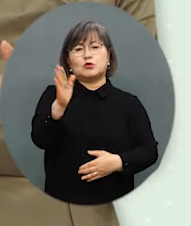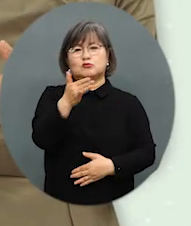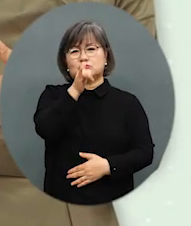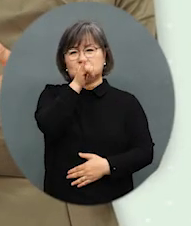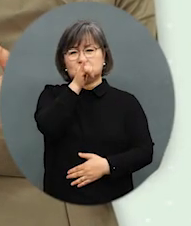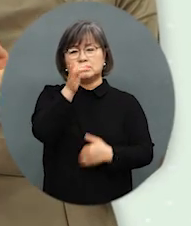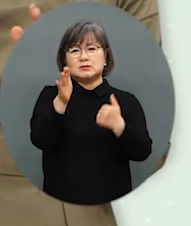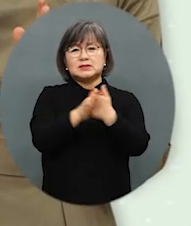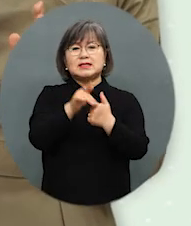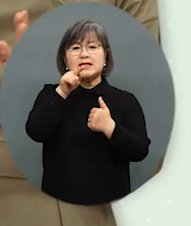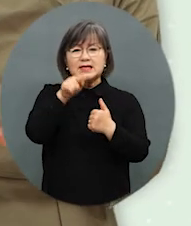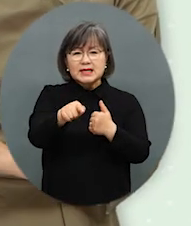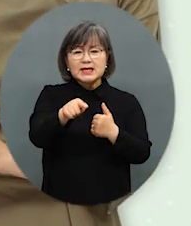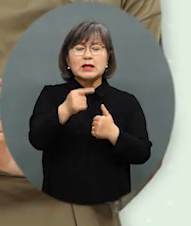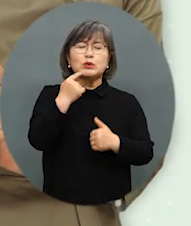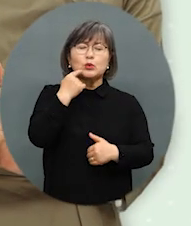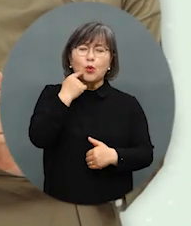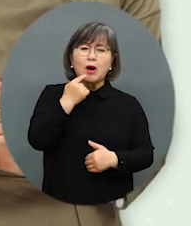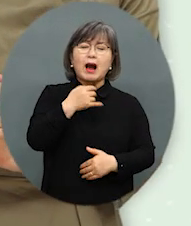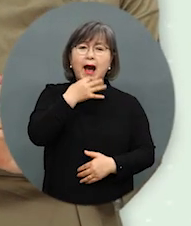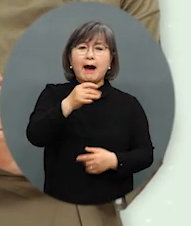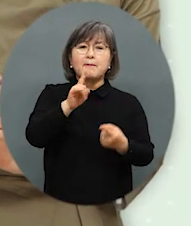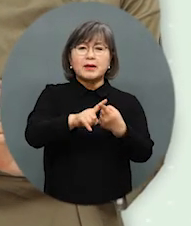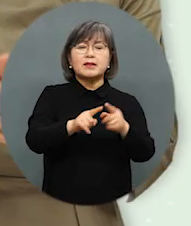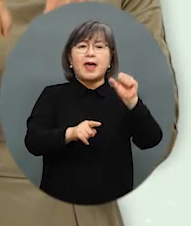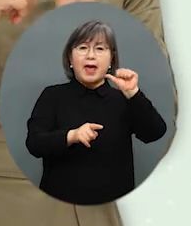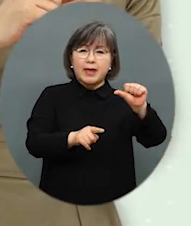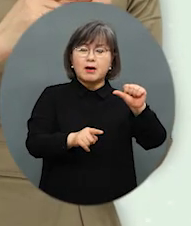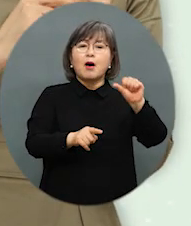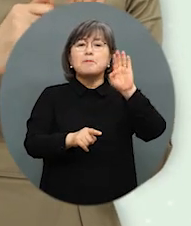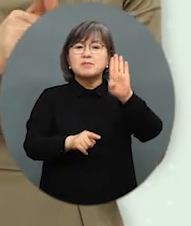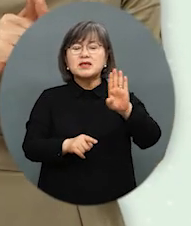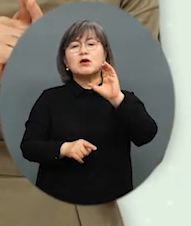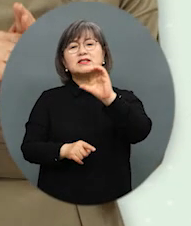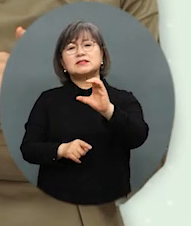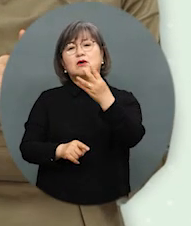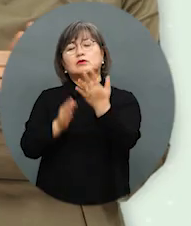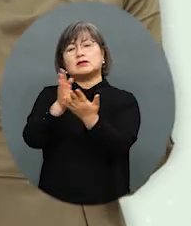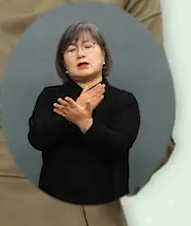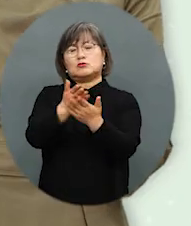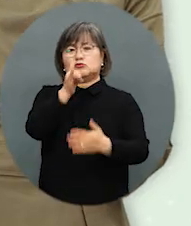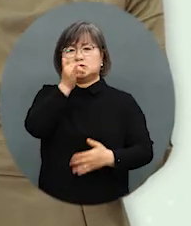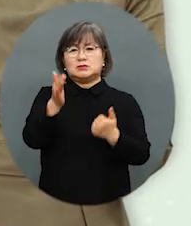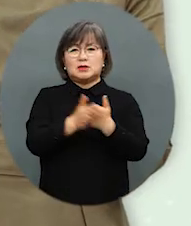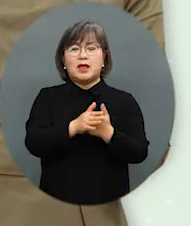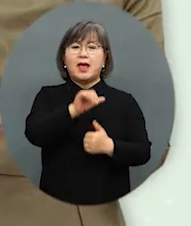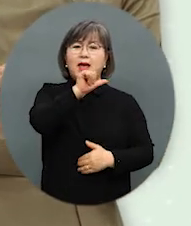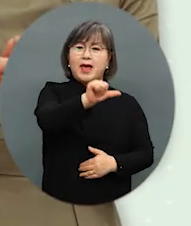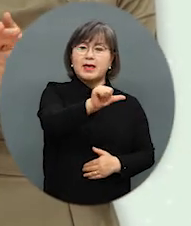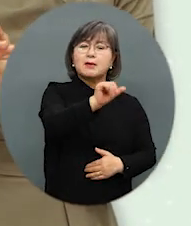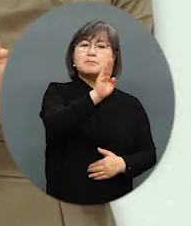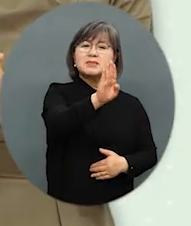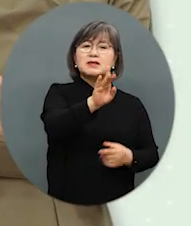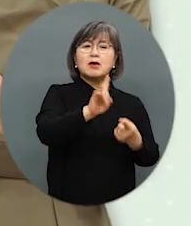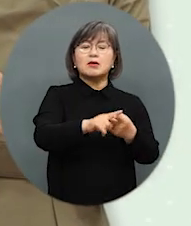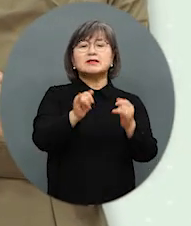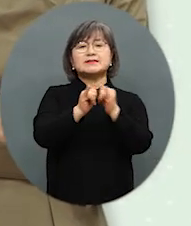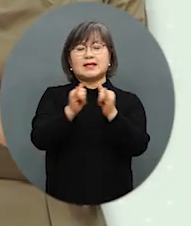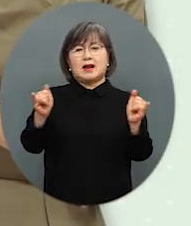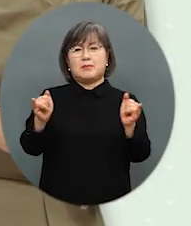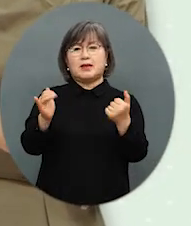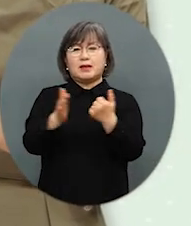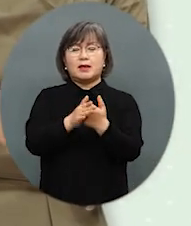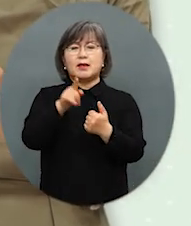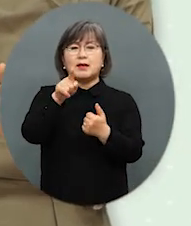감염되지요. 인플루엔자 바이러스는 종류에 따라서 A형, B형, C형으로 나뉘는데요. 주로 A형과